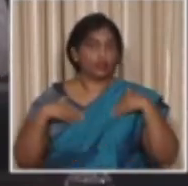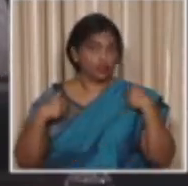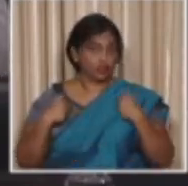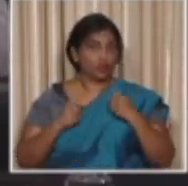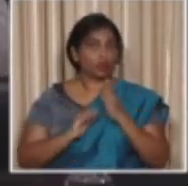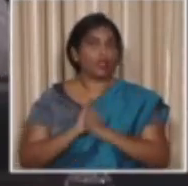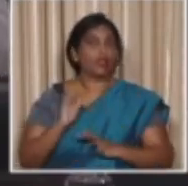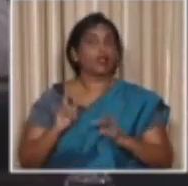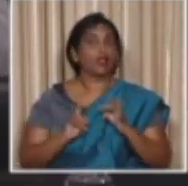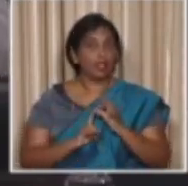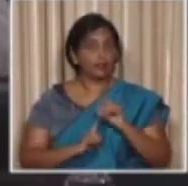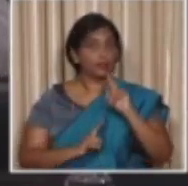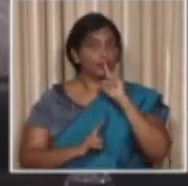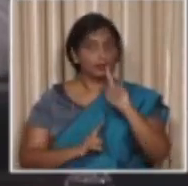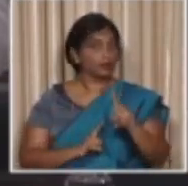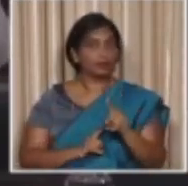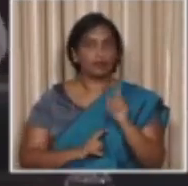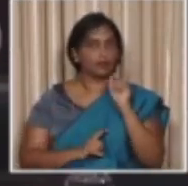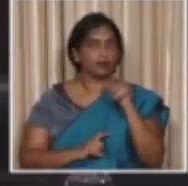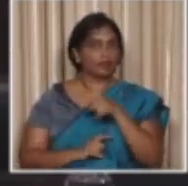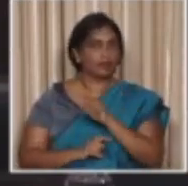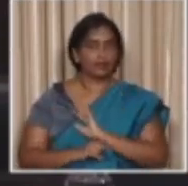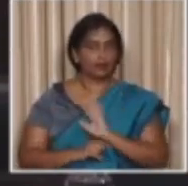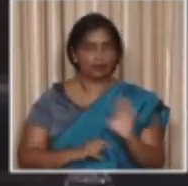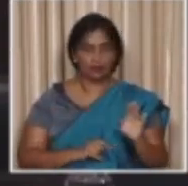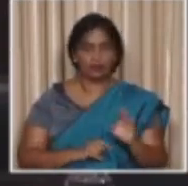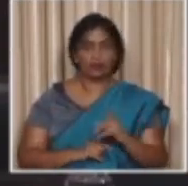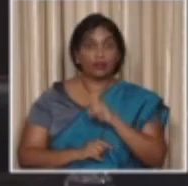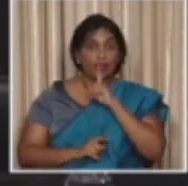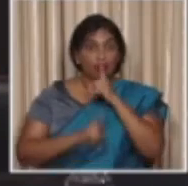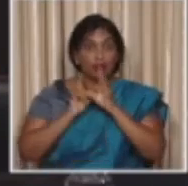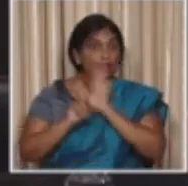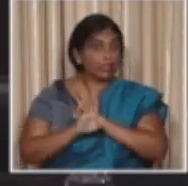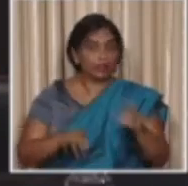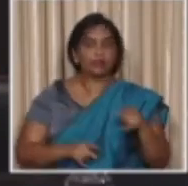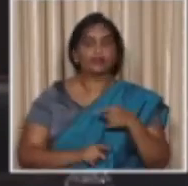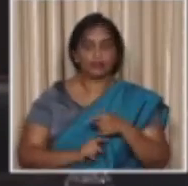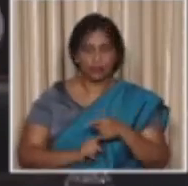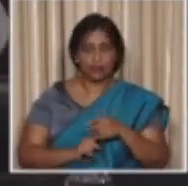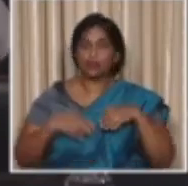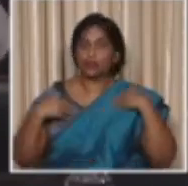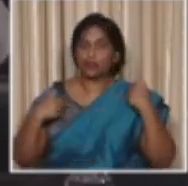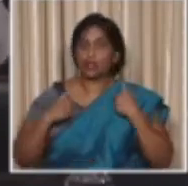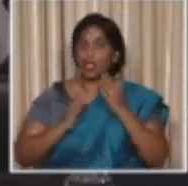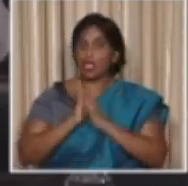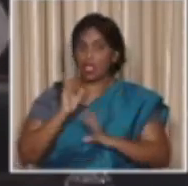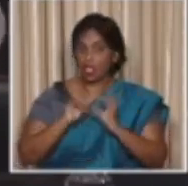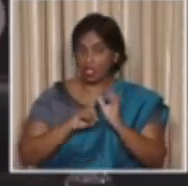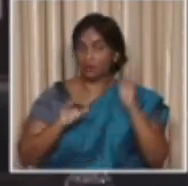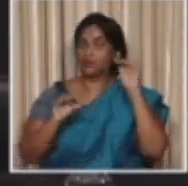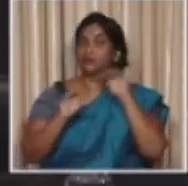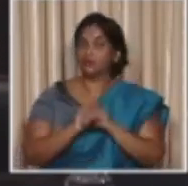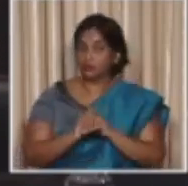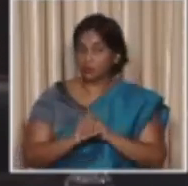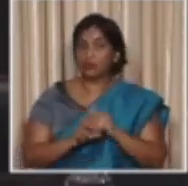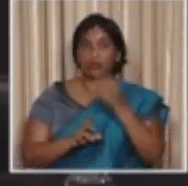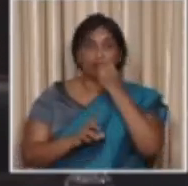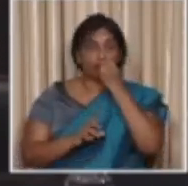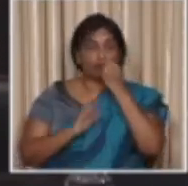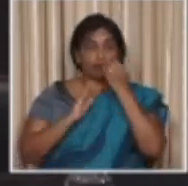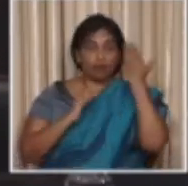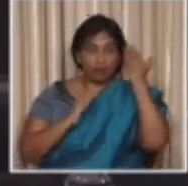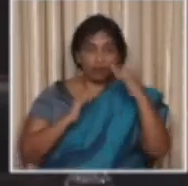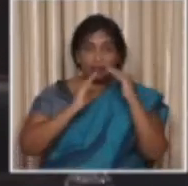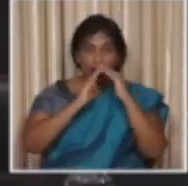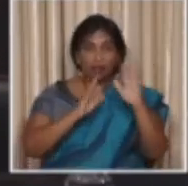කෙනෙක් කියන්න ඕනි ප්‍රකාශයක් නෙමෙයි ඒක කියන්න ඕනි කතාවක් නෙමෙයි සෞඛ්‍ය ඇමතිවරයා ඉන්න ඕනි ඒ මල්සාලා තියෙනව නම්